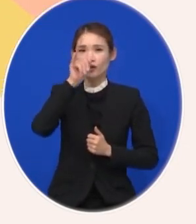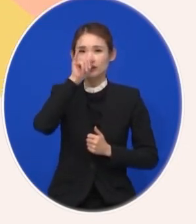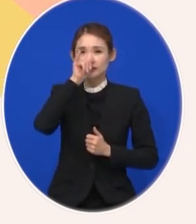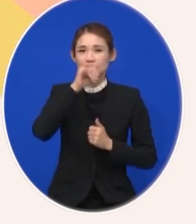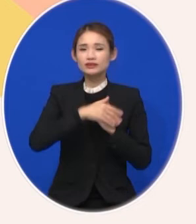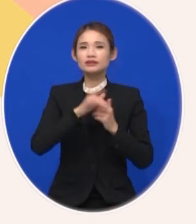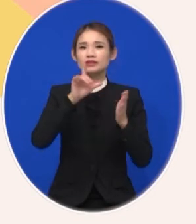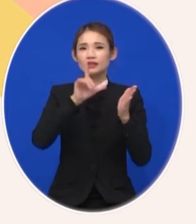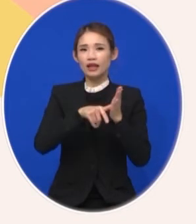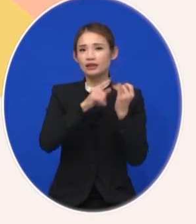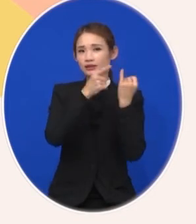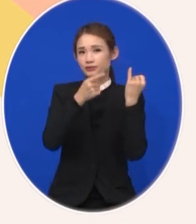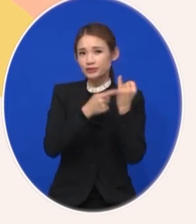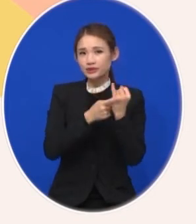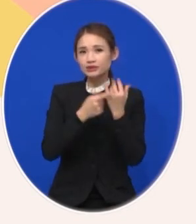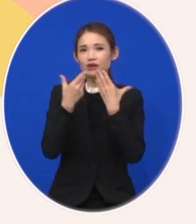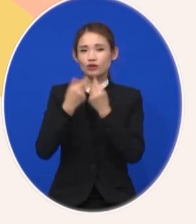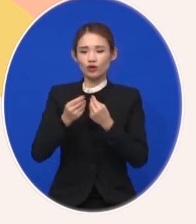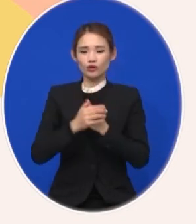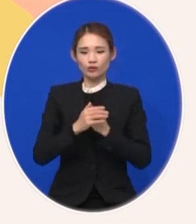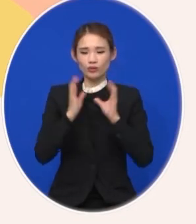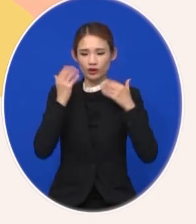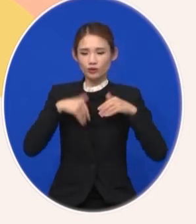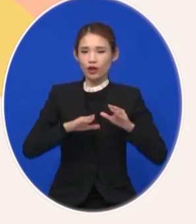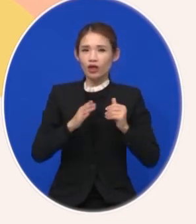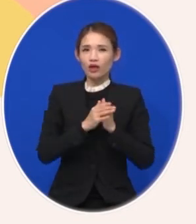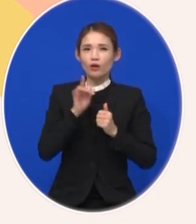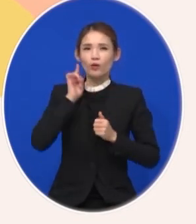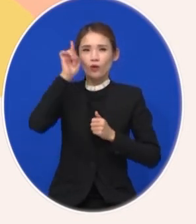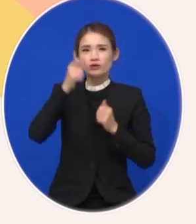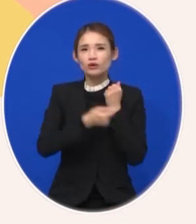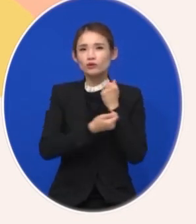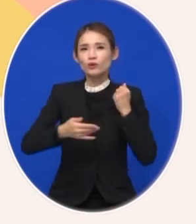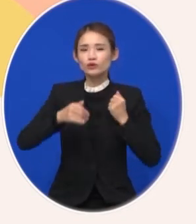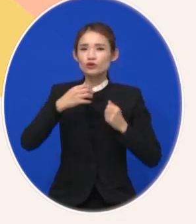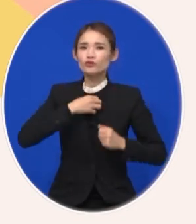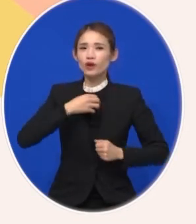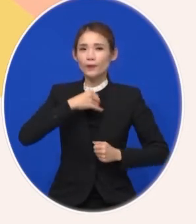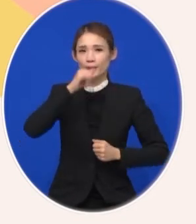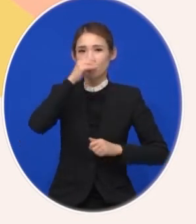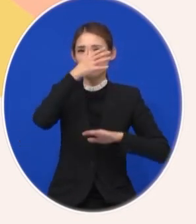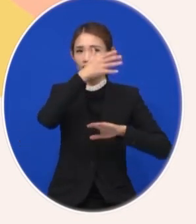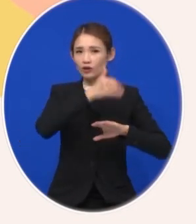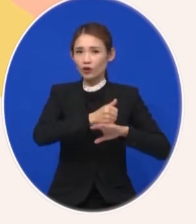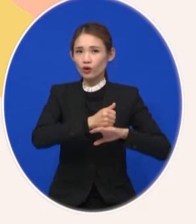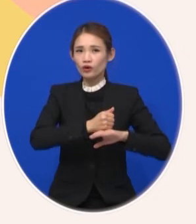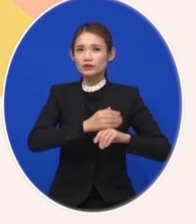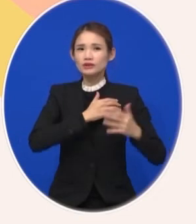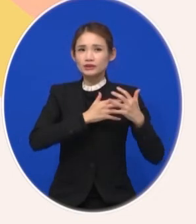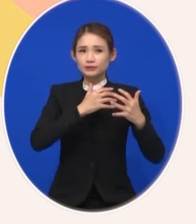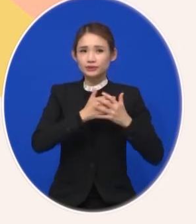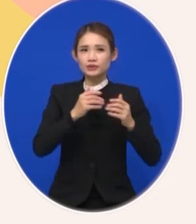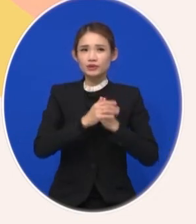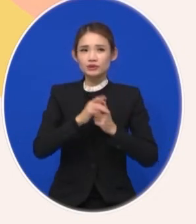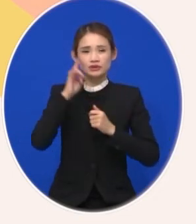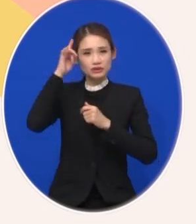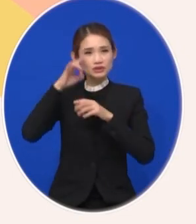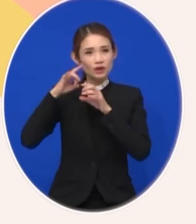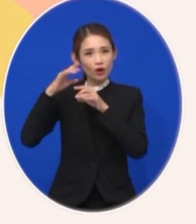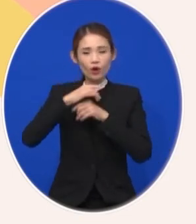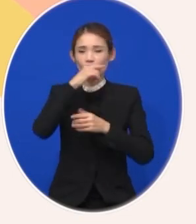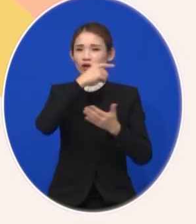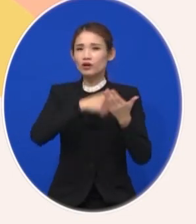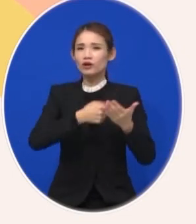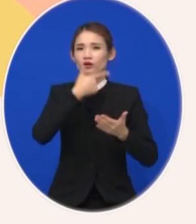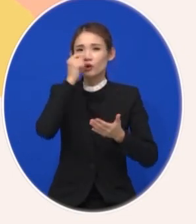당뇨병이 있는 상태에서 임신하는 경우 뱃속의 태아는 고혈당에 노출되고 결과적으로 심장 기형,